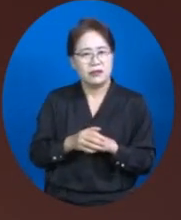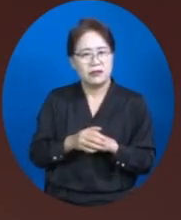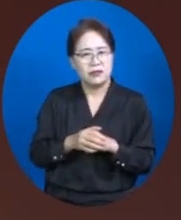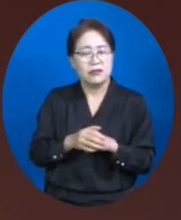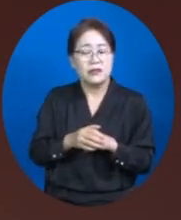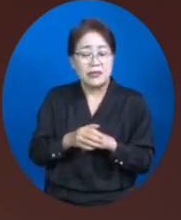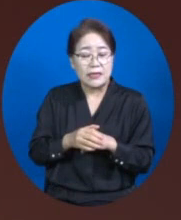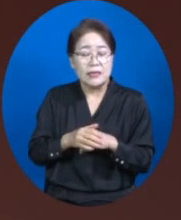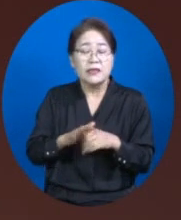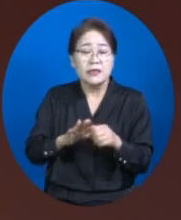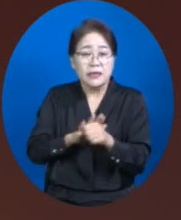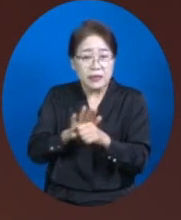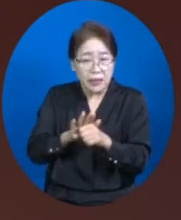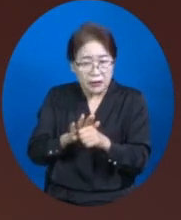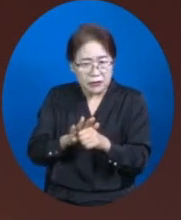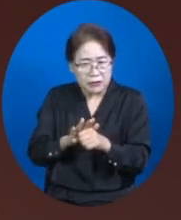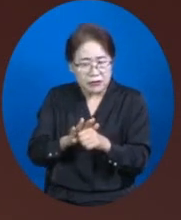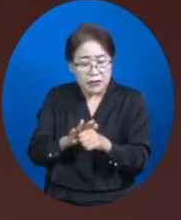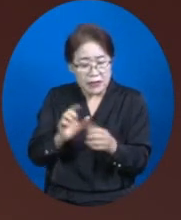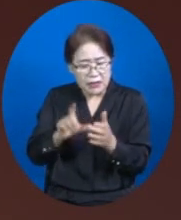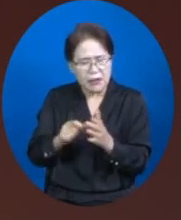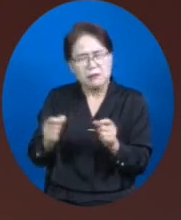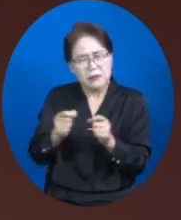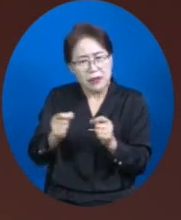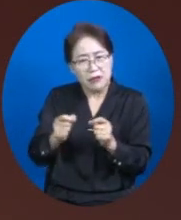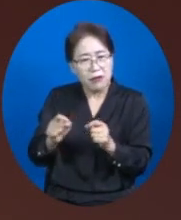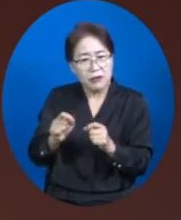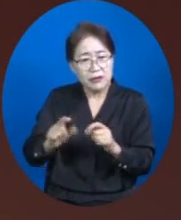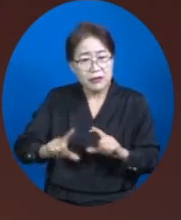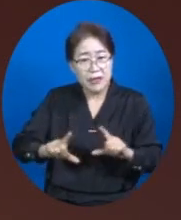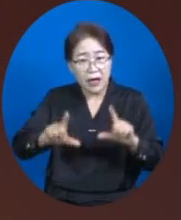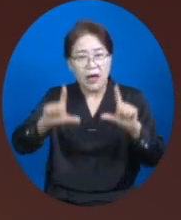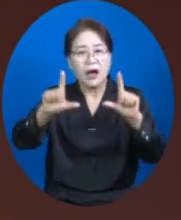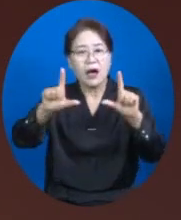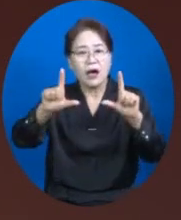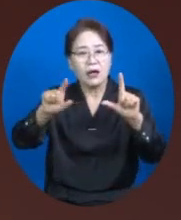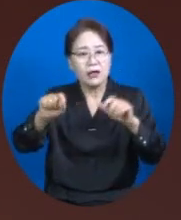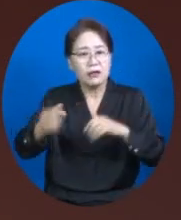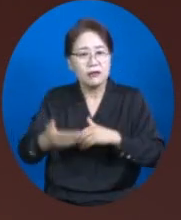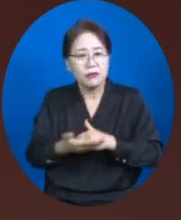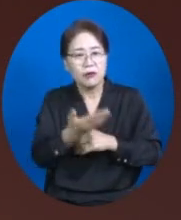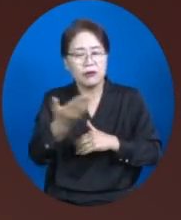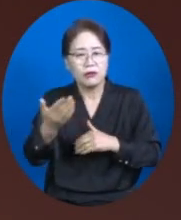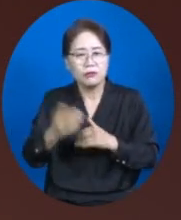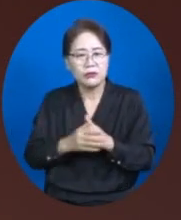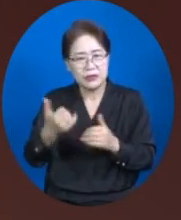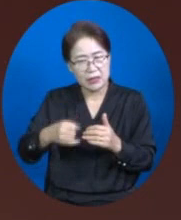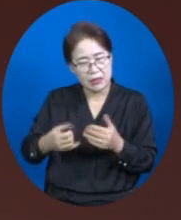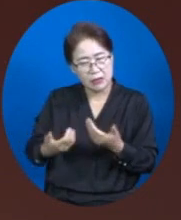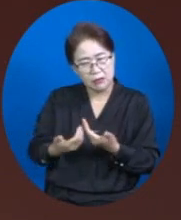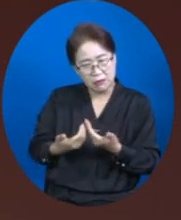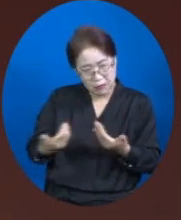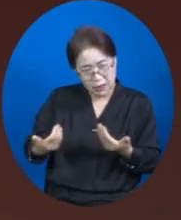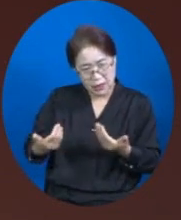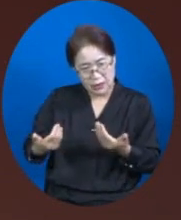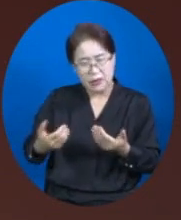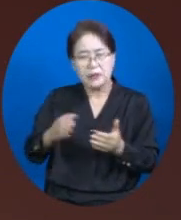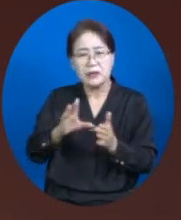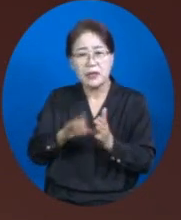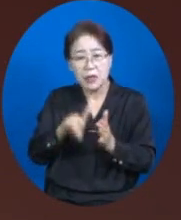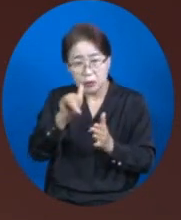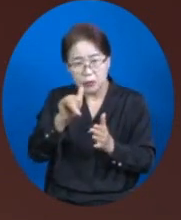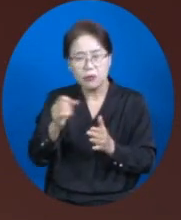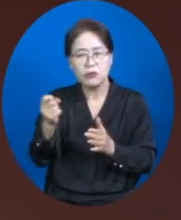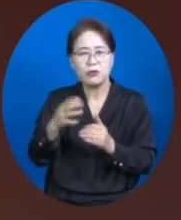수 있는 시간이 짧습니다 길지 않아요 어느 날 내 순간에 여러분 내 자녀들과 이별을 구해야 될 때가 있고